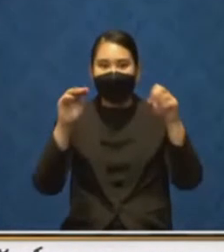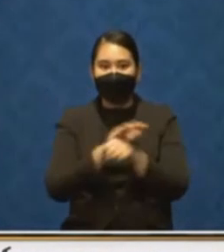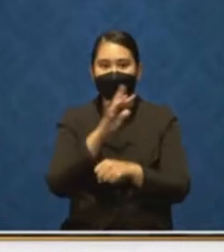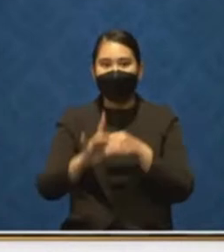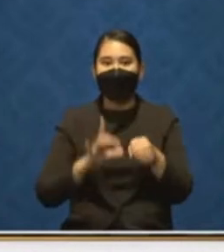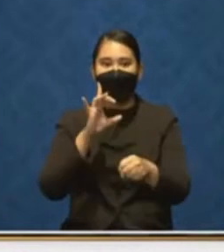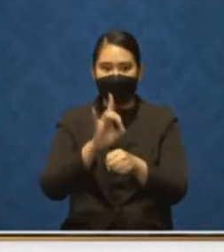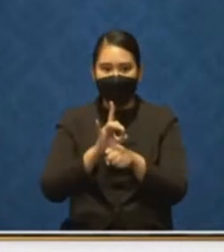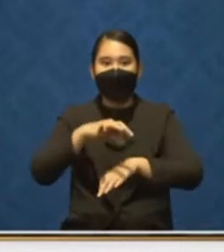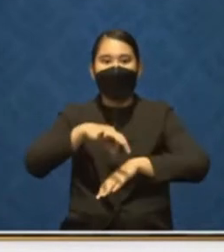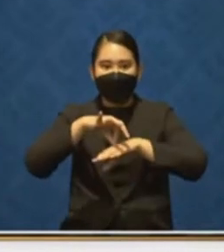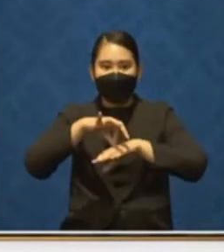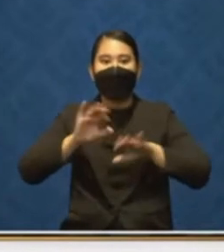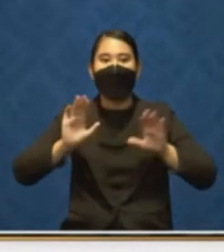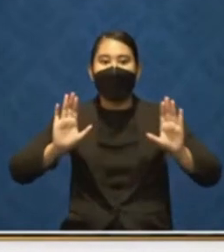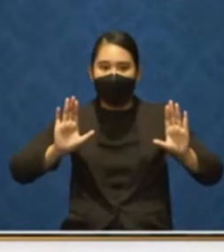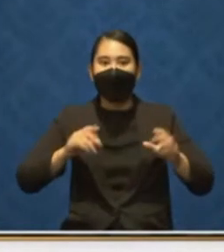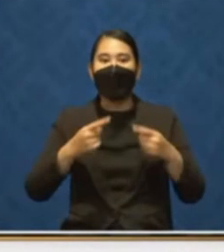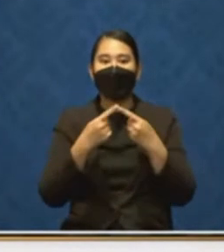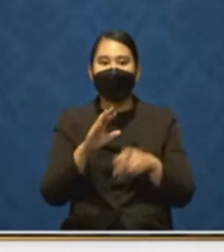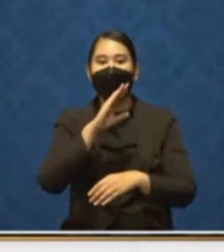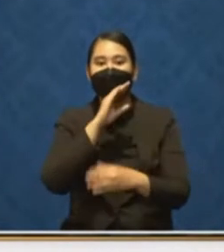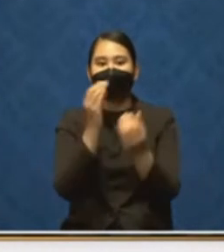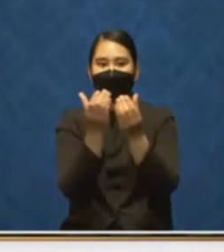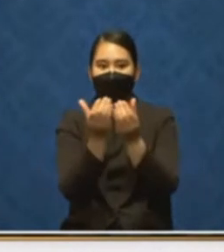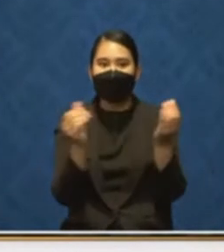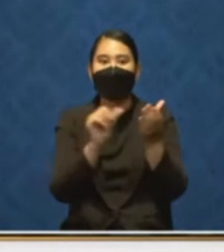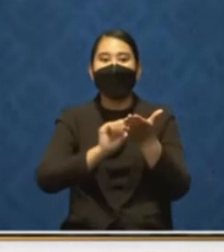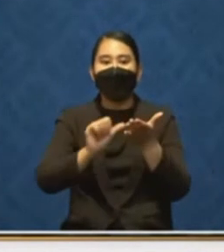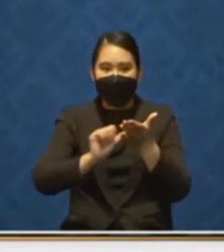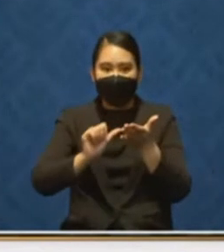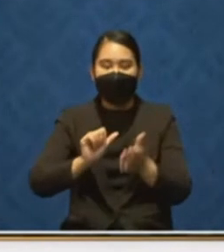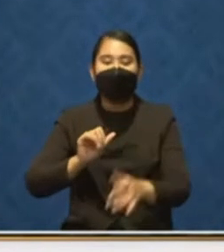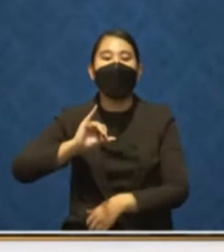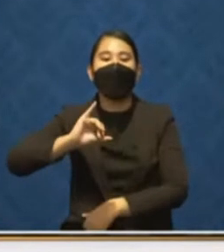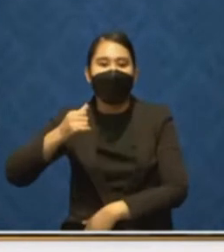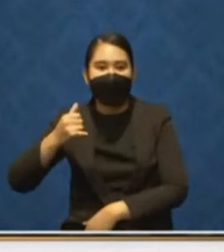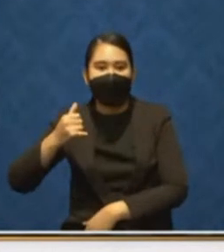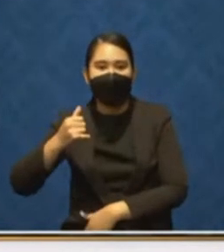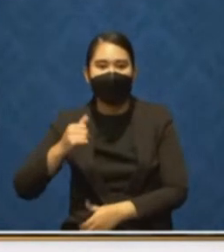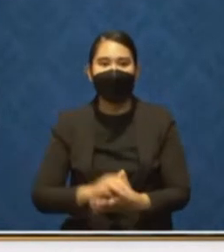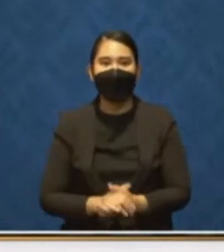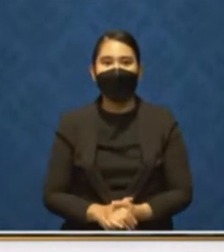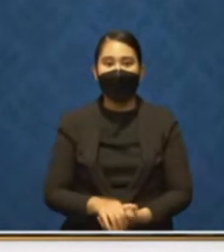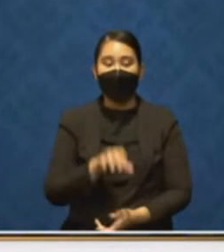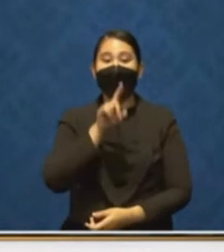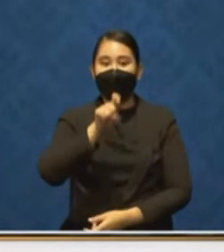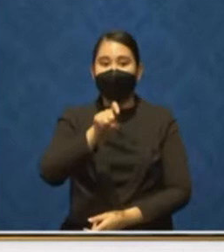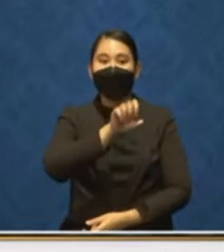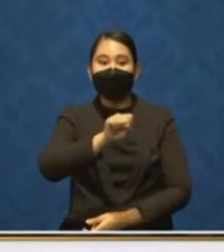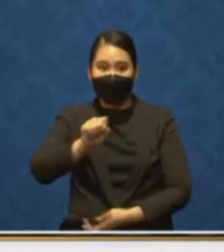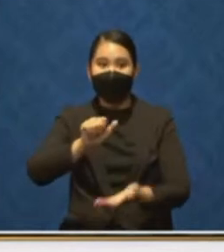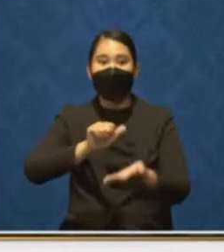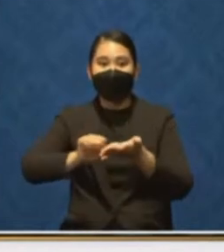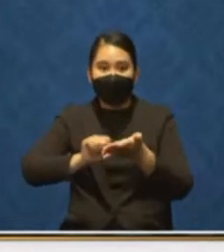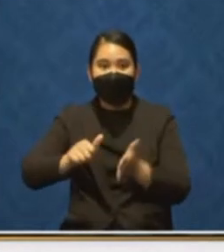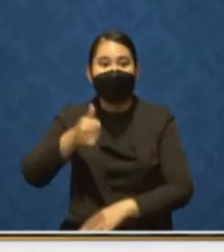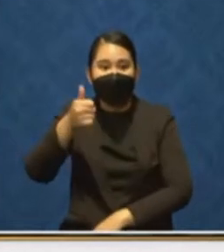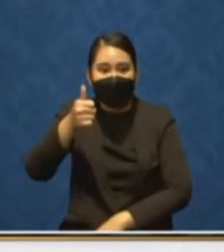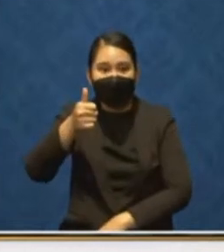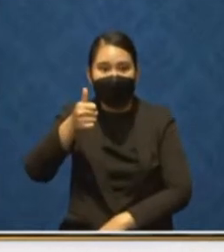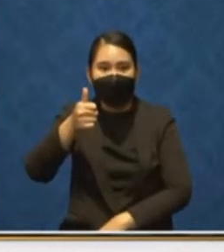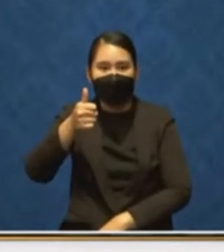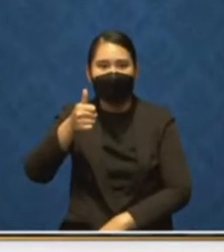ไม่ได้อีกแล้วเว้นแต่จะแก้วธรรมนูญนะเพื่อนสมาชิกจะให้แก้ไหมครับเพราะว่าคิด